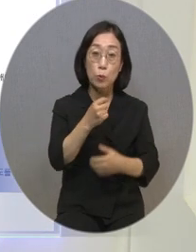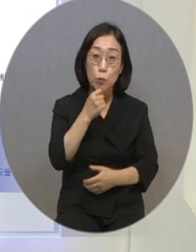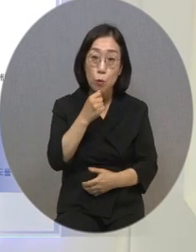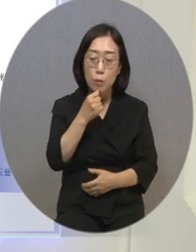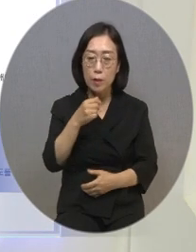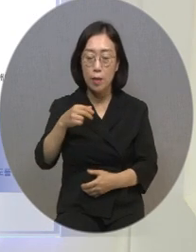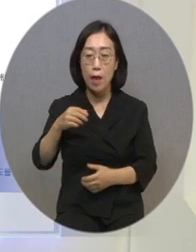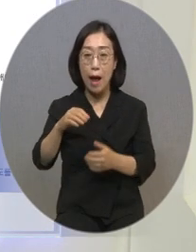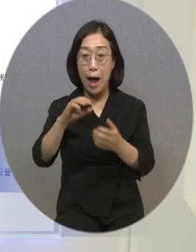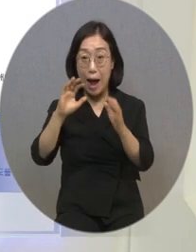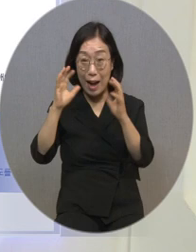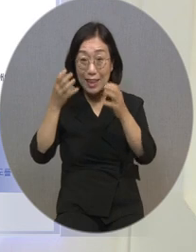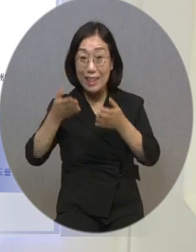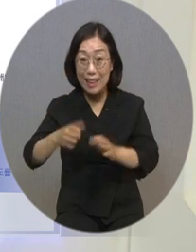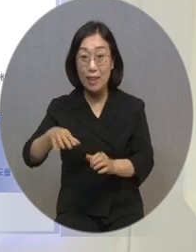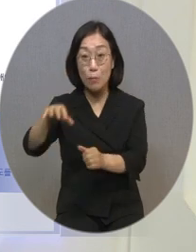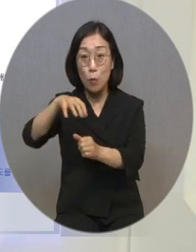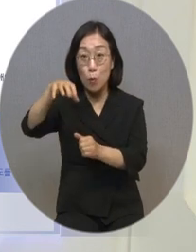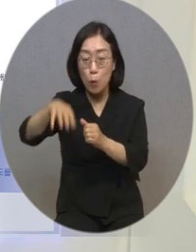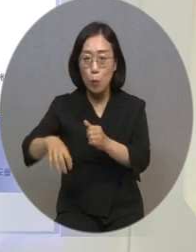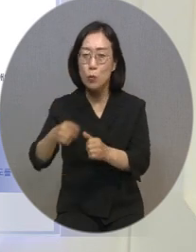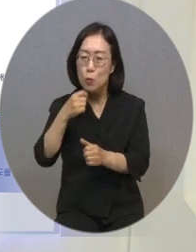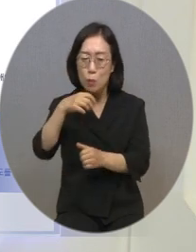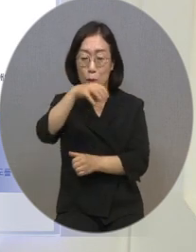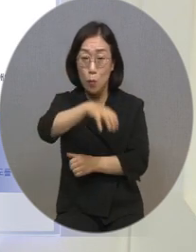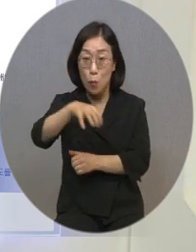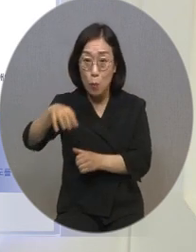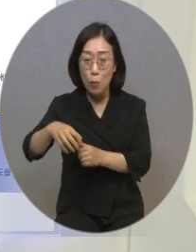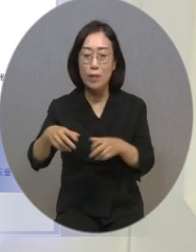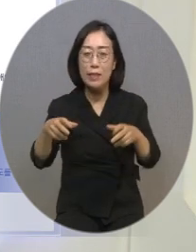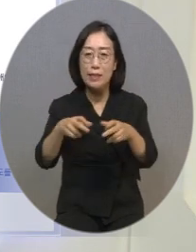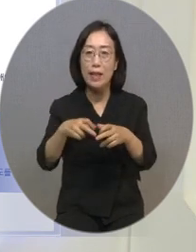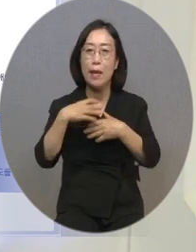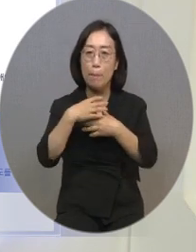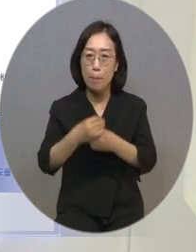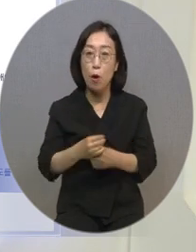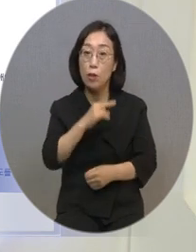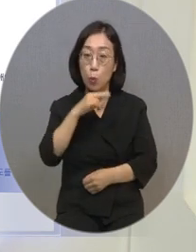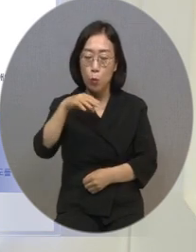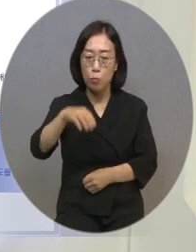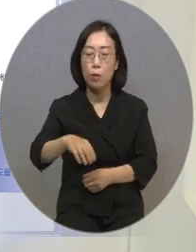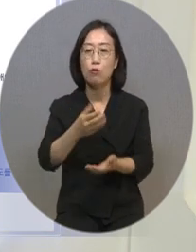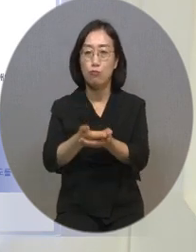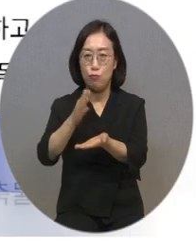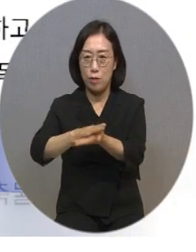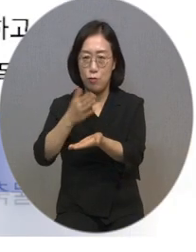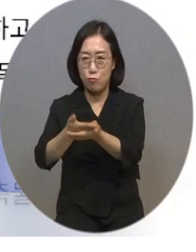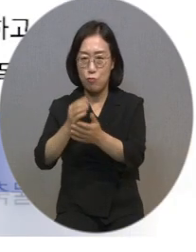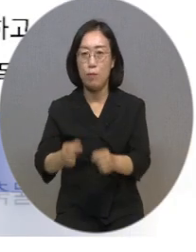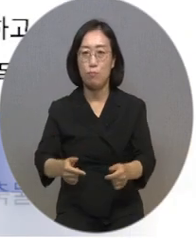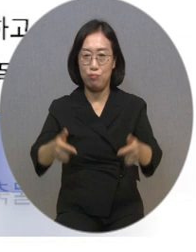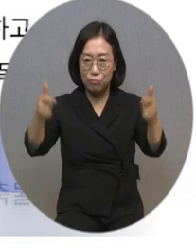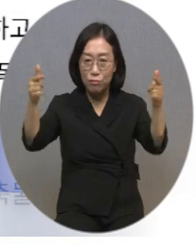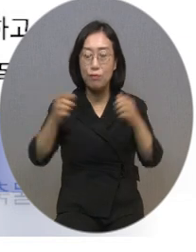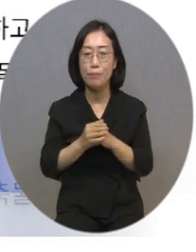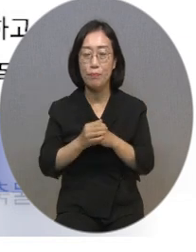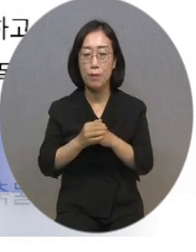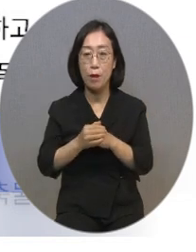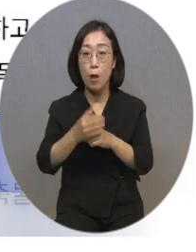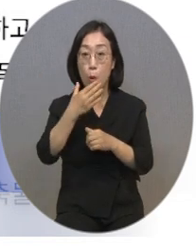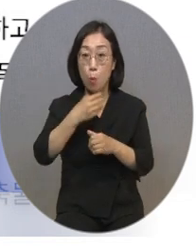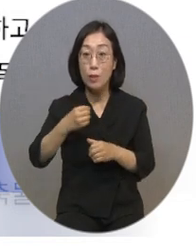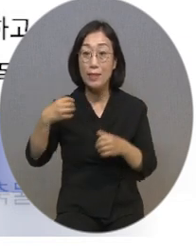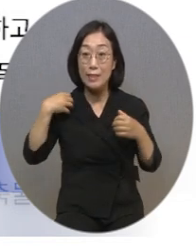조리원 지역 아동 센터 등이 소규모 시설에도 장애인 편의 시설 설치가 확대됩니다 보건복지부는 이와 같은